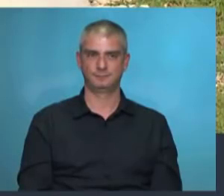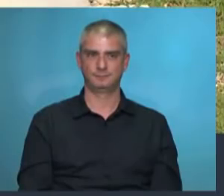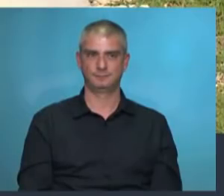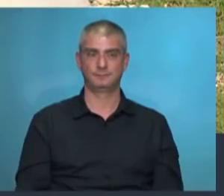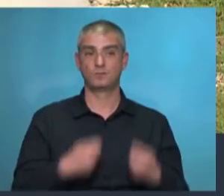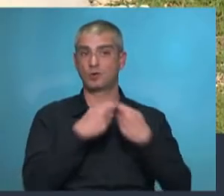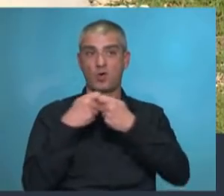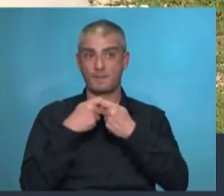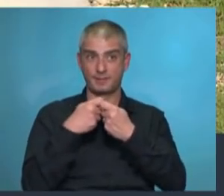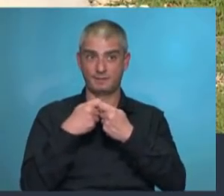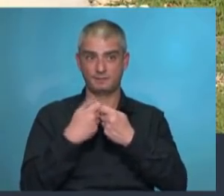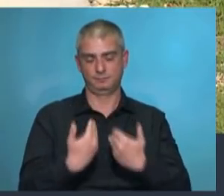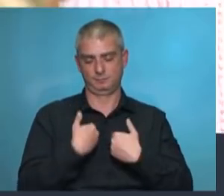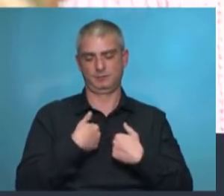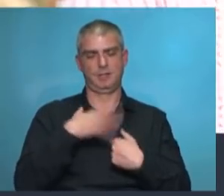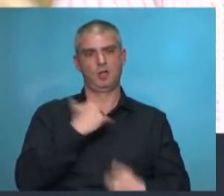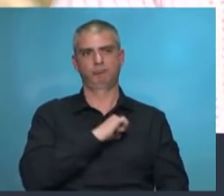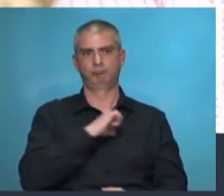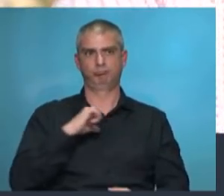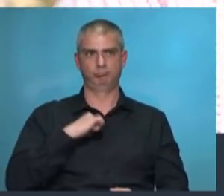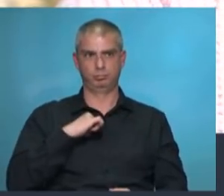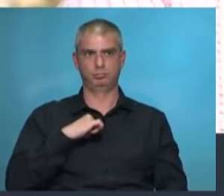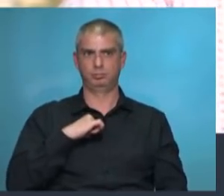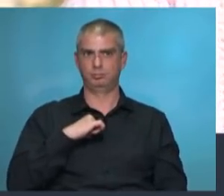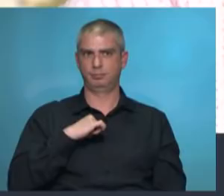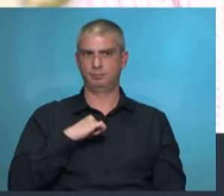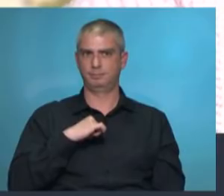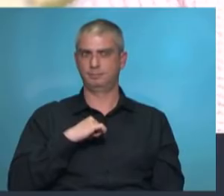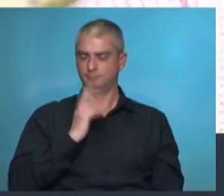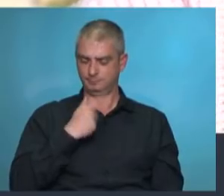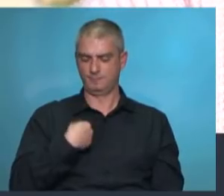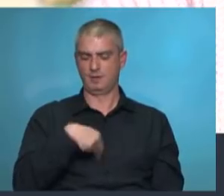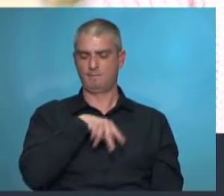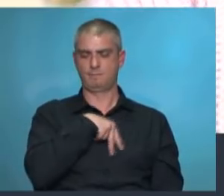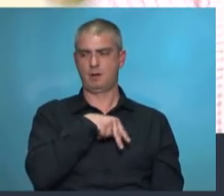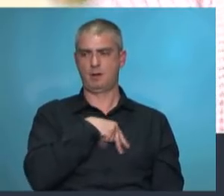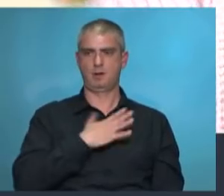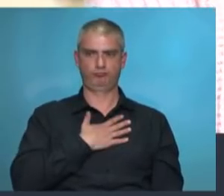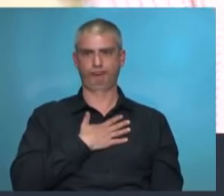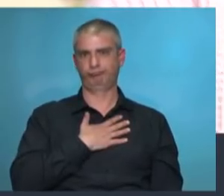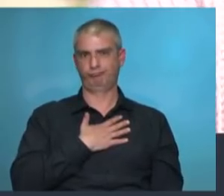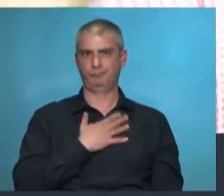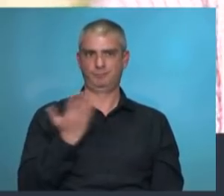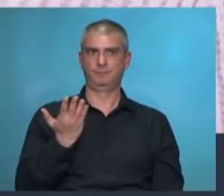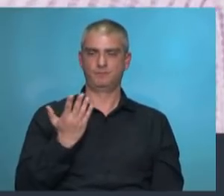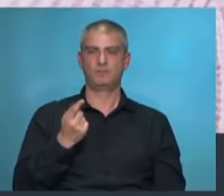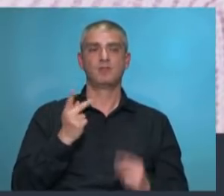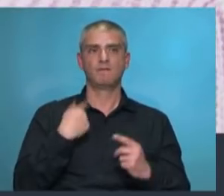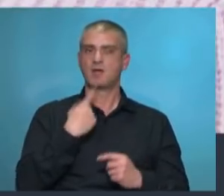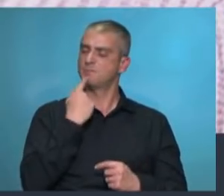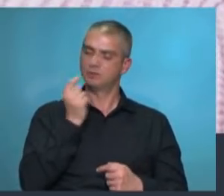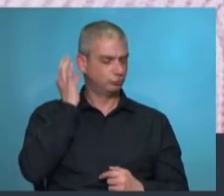קומפרטיב שיעזר להיות עצמאית וגם לאחריות, ויש מילה